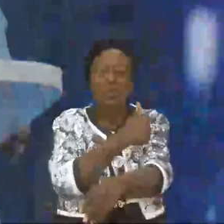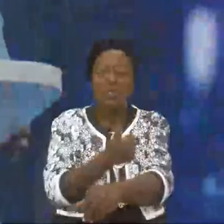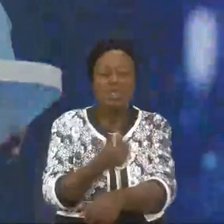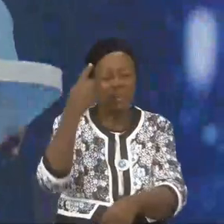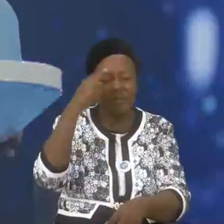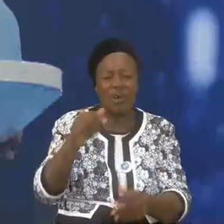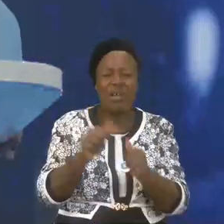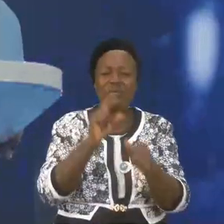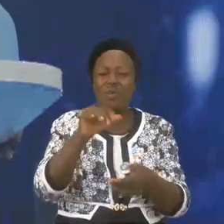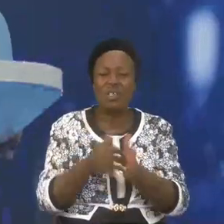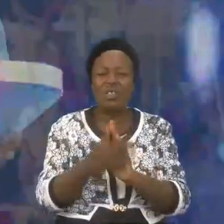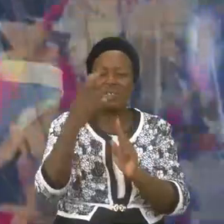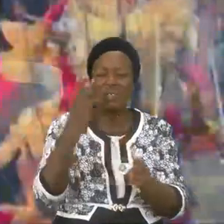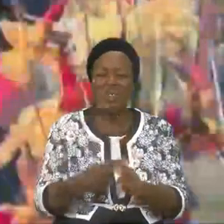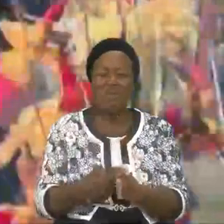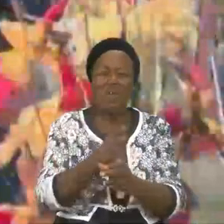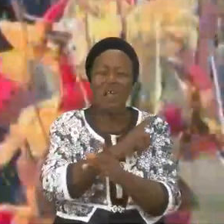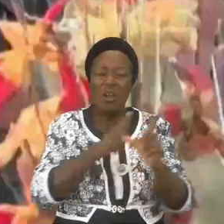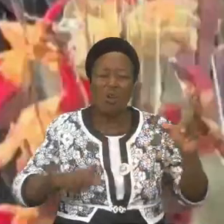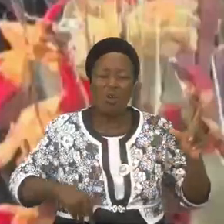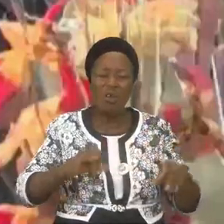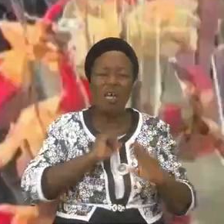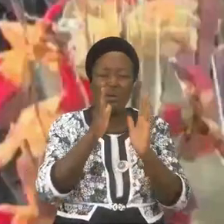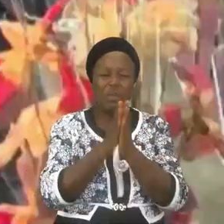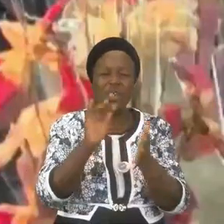Domination pour tout le monde. Seigneur, je prie